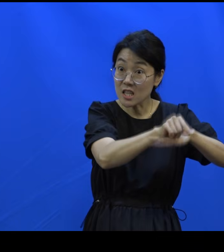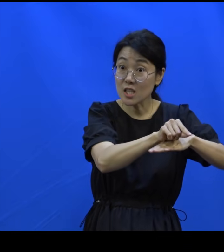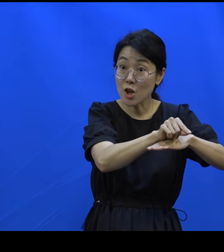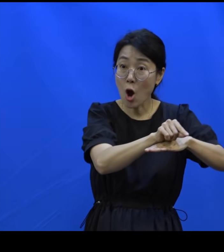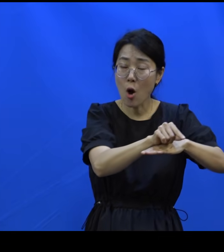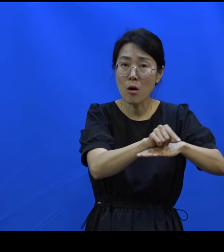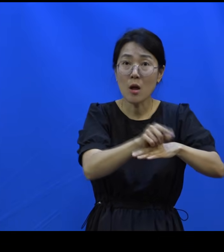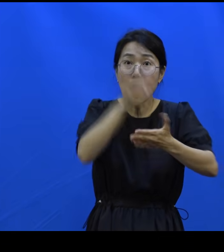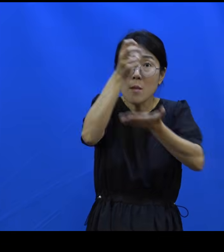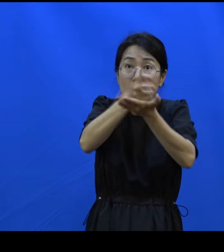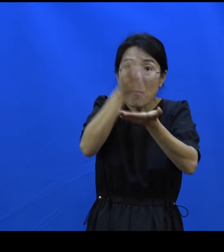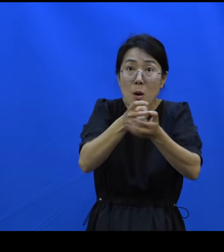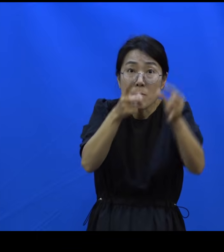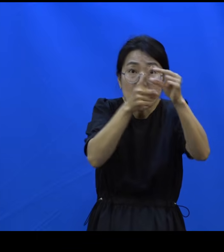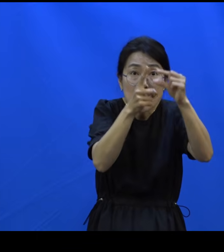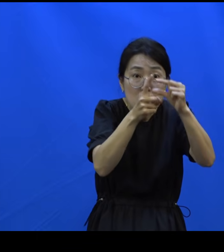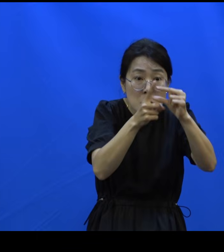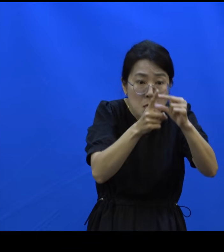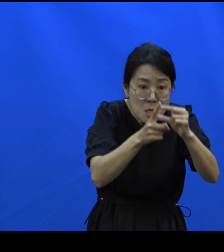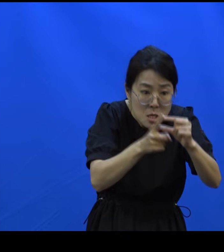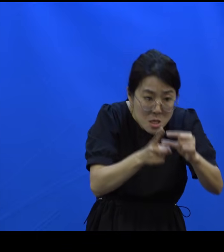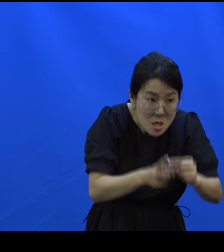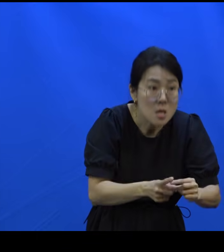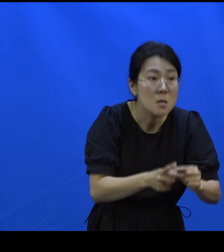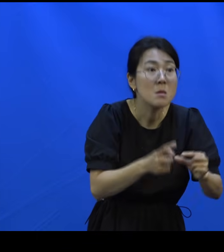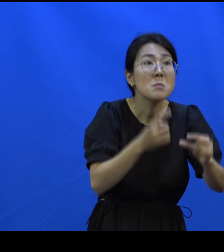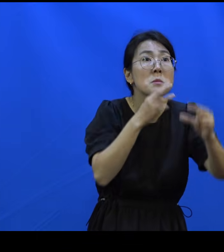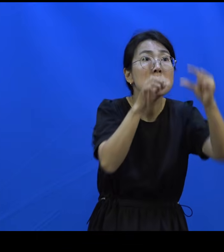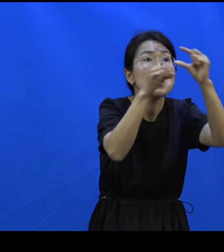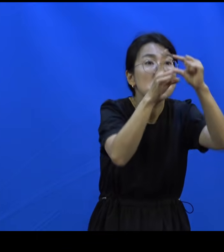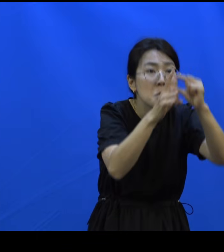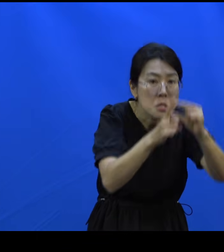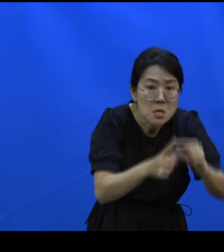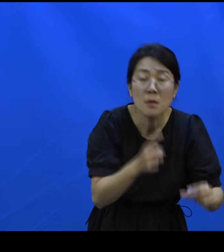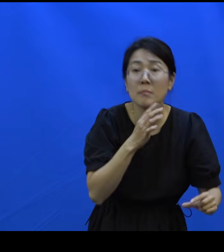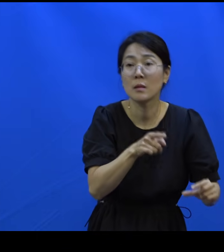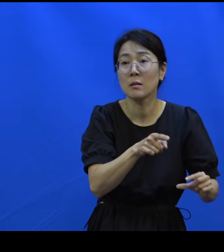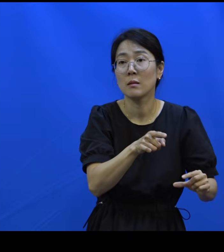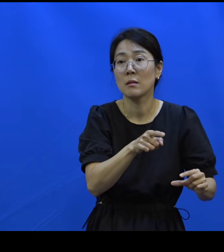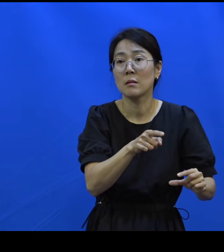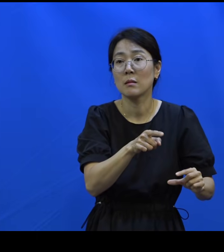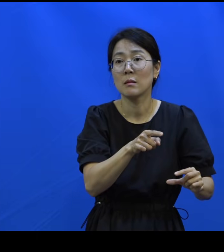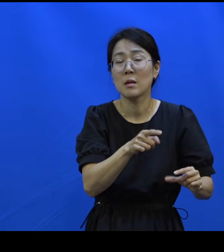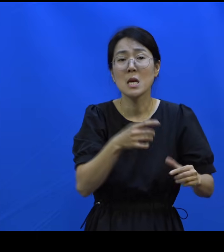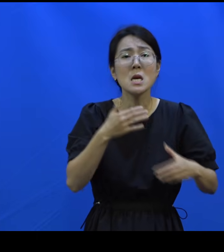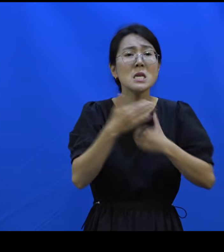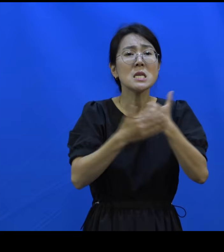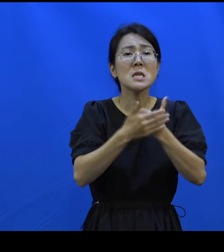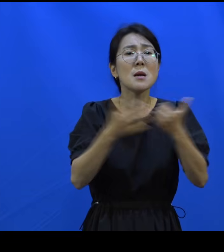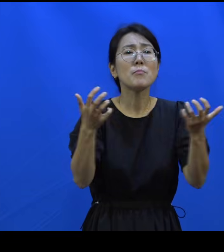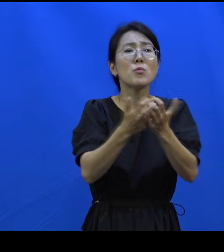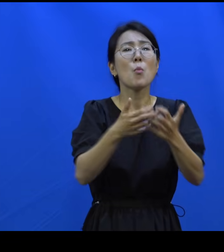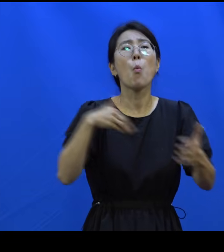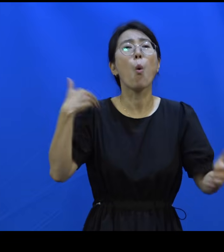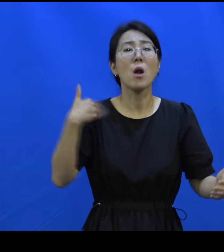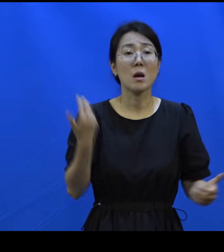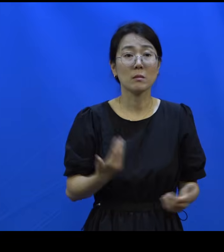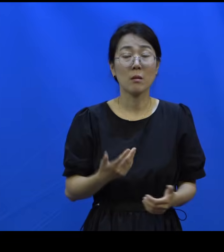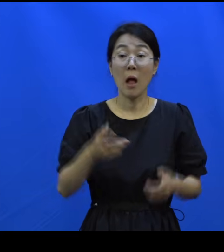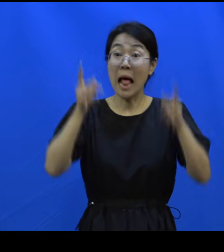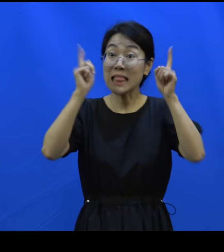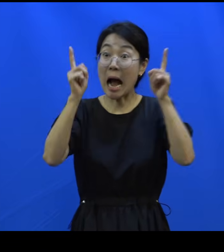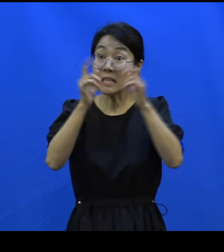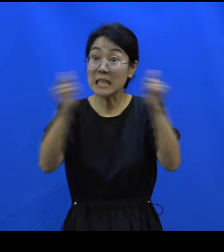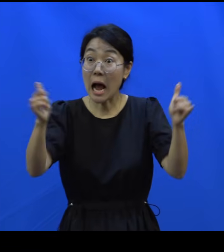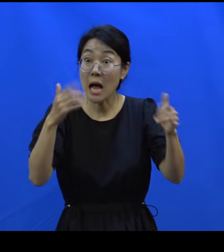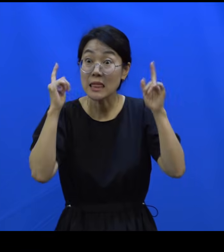몰랐습니다. 여러분, 탕자의 아버지는 돌아온 탕자를 위해 살찐 송아지를 잡고 잔치를 벌입니다. 타산에 안 맞는. 형이 보니까 열받았어요.